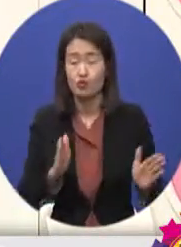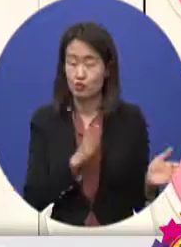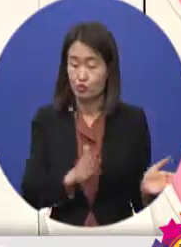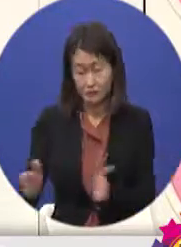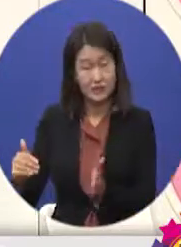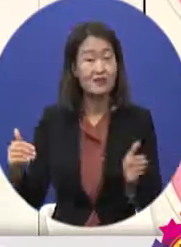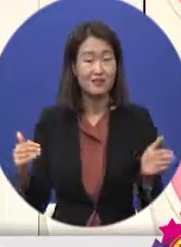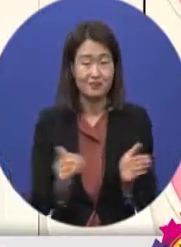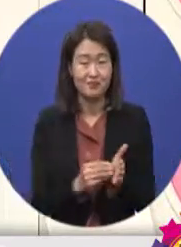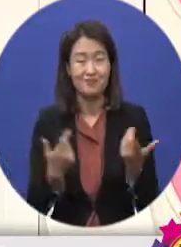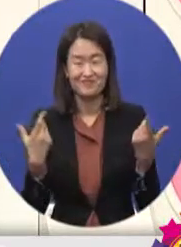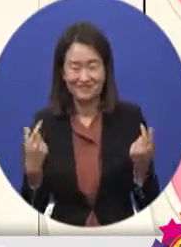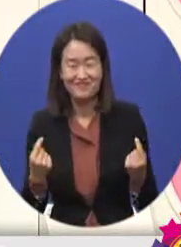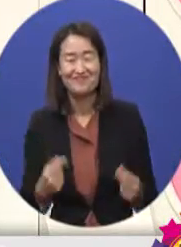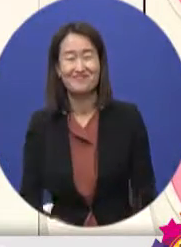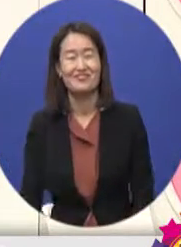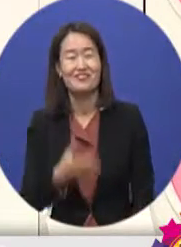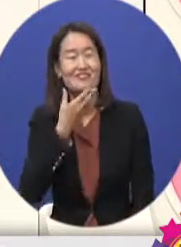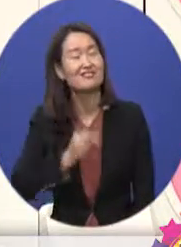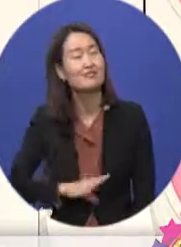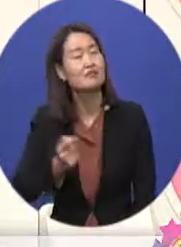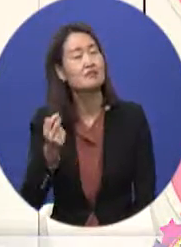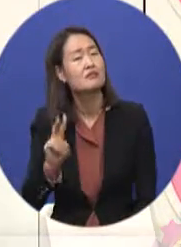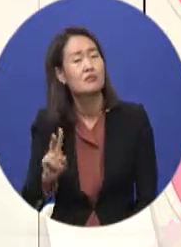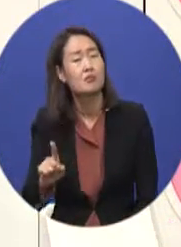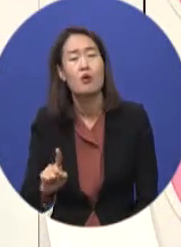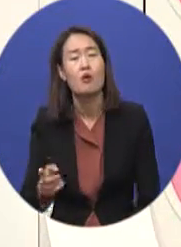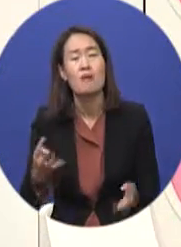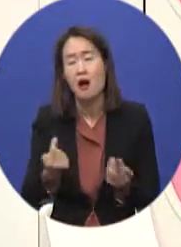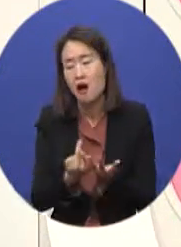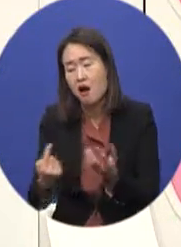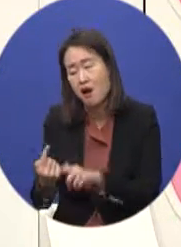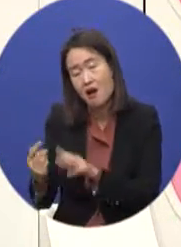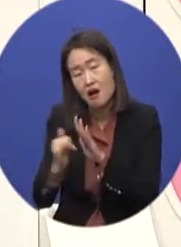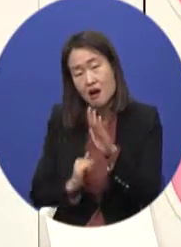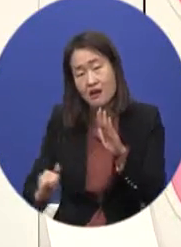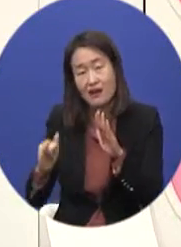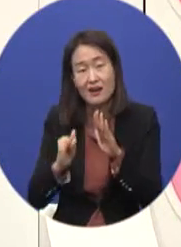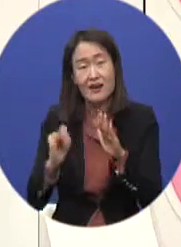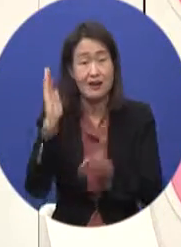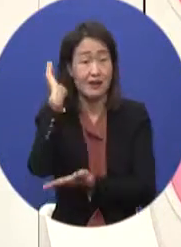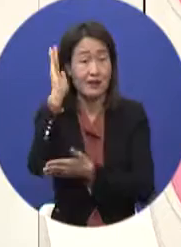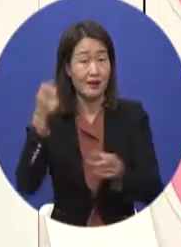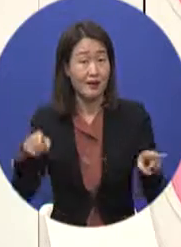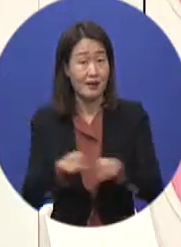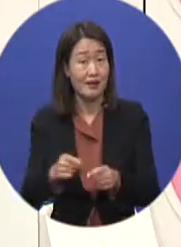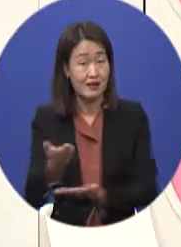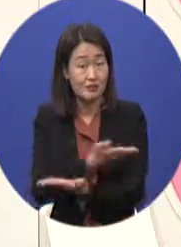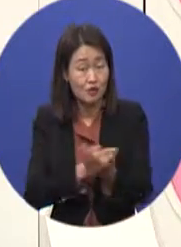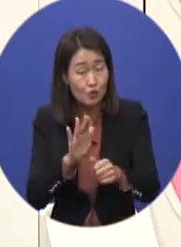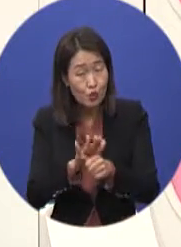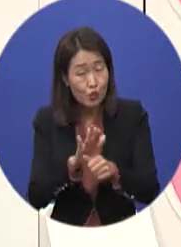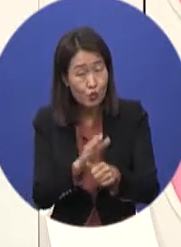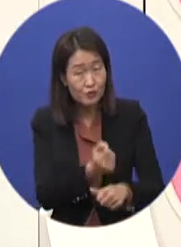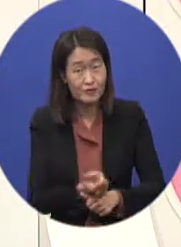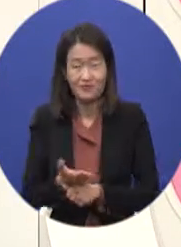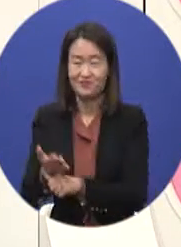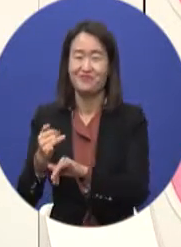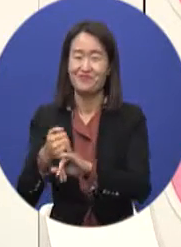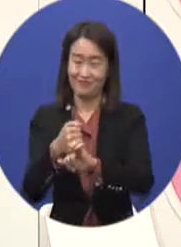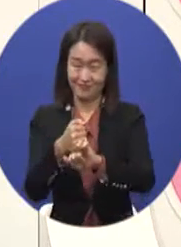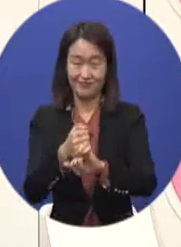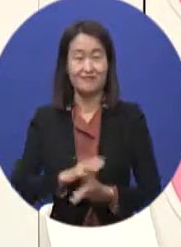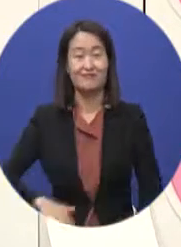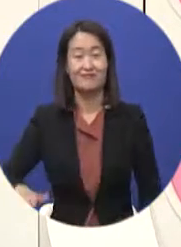준비한 순서는 이렇게 마무리하겠습니다. 복지TV는 많은 소외된 가정들의 이야기를 나누고 도움의 손길을